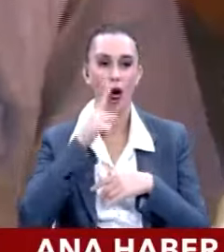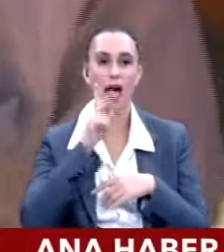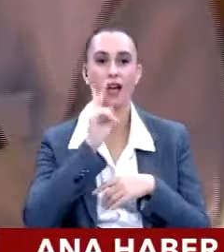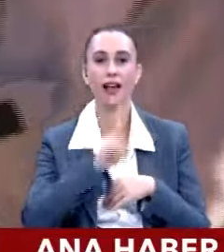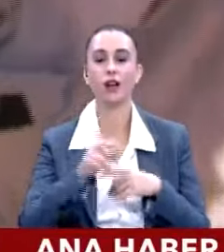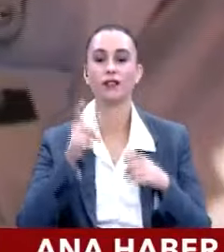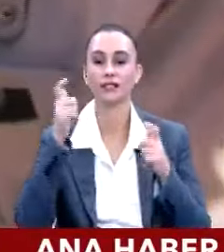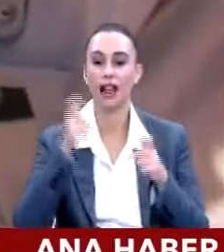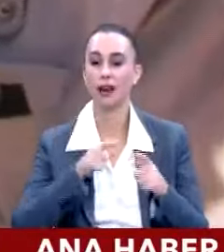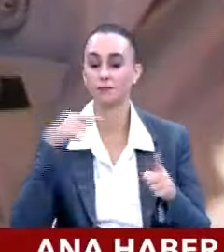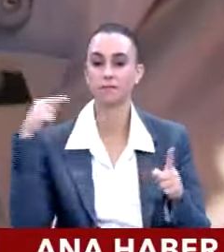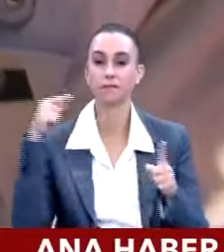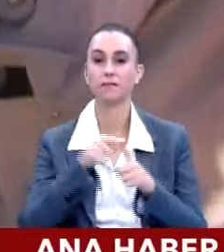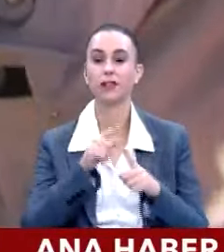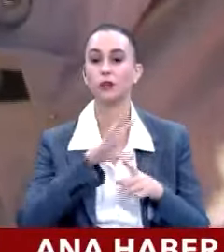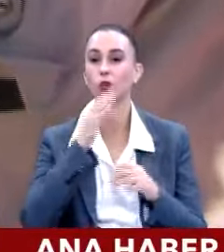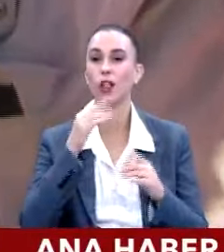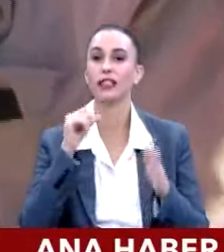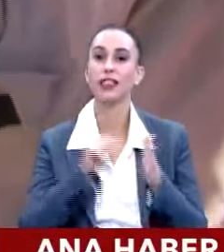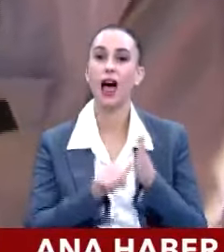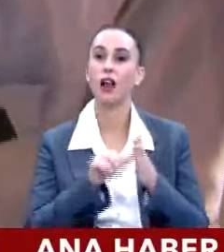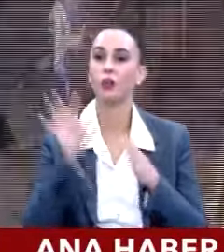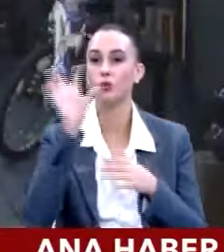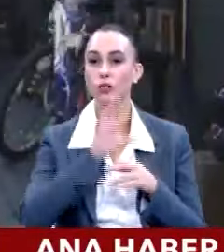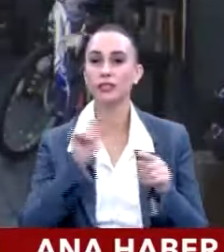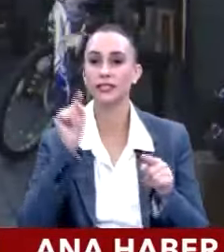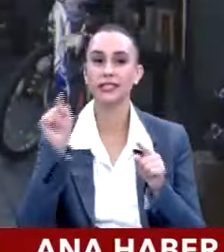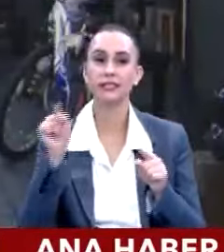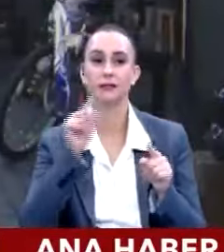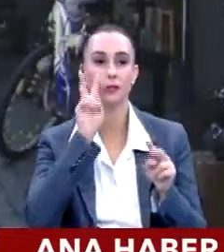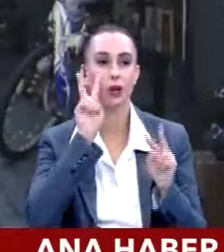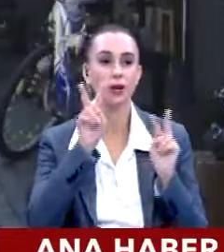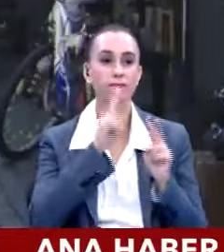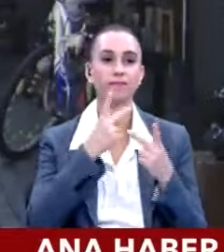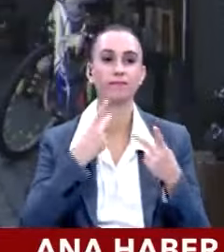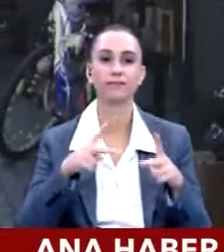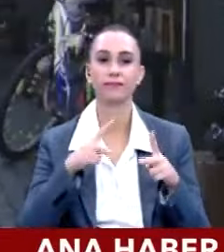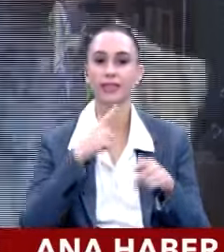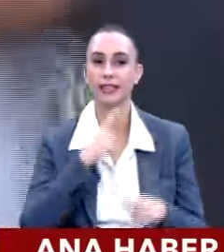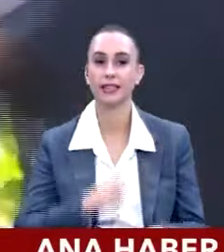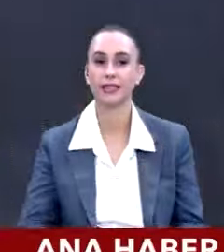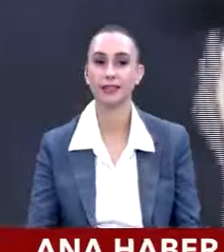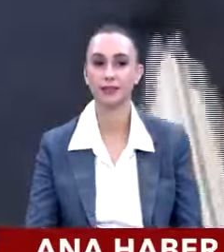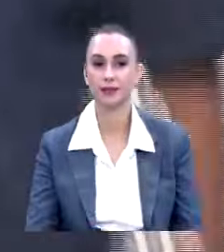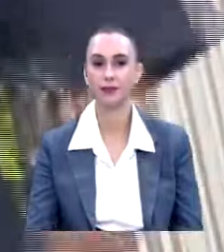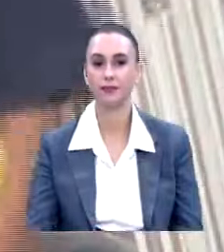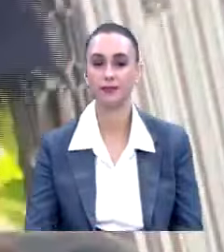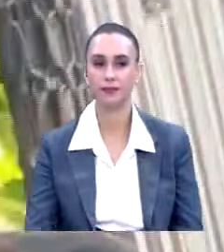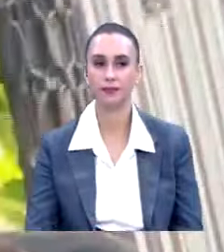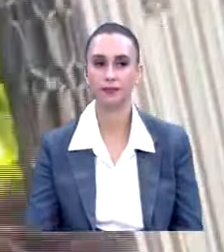sayesinde rota üzerindeki pek çok tarihi ve turistik noktanın görülebileceği belirtildi.